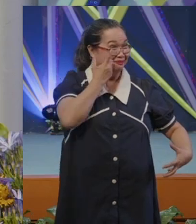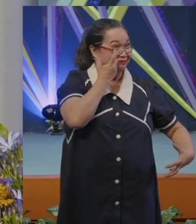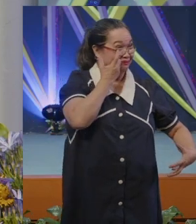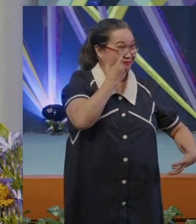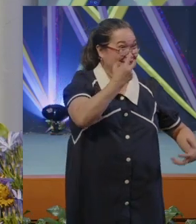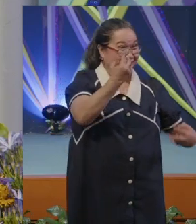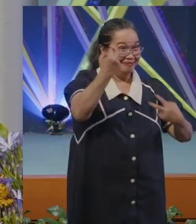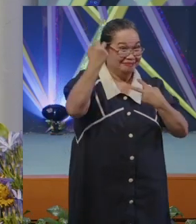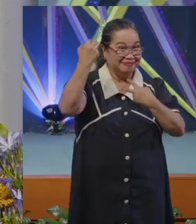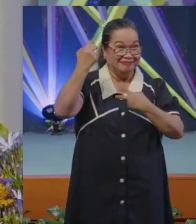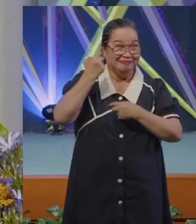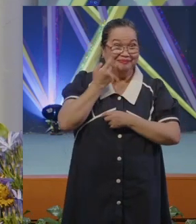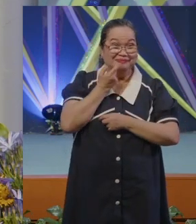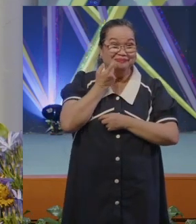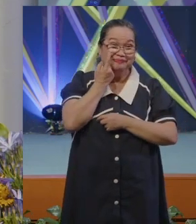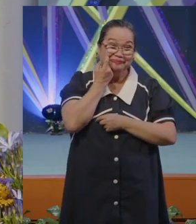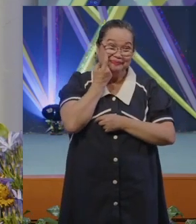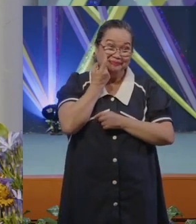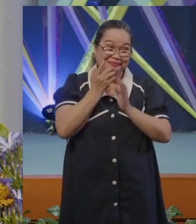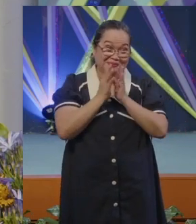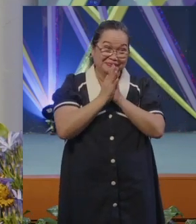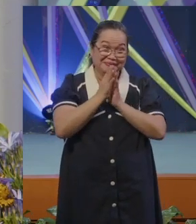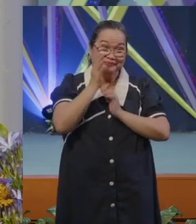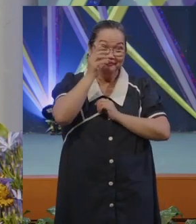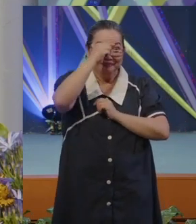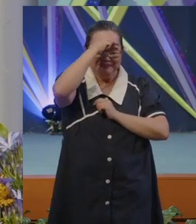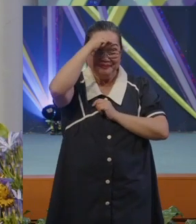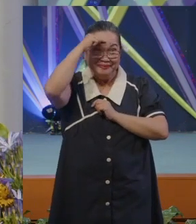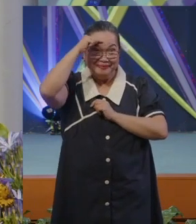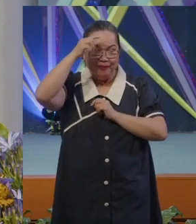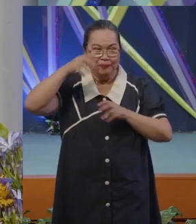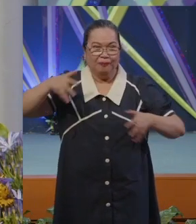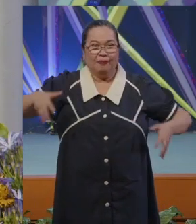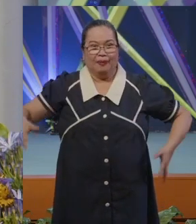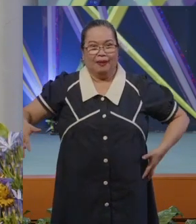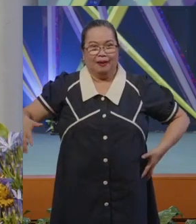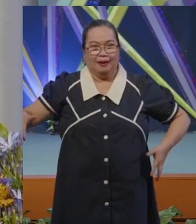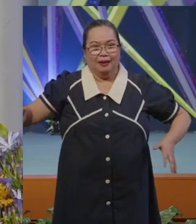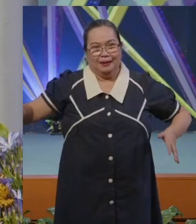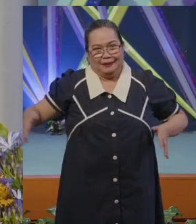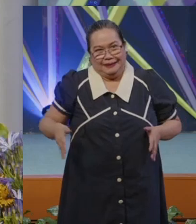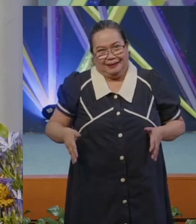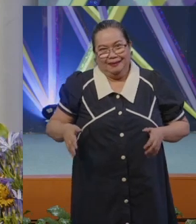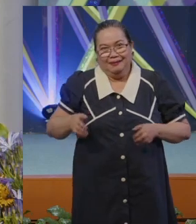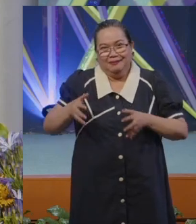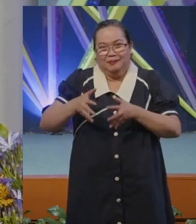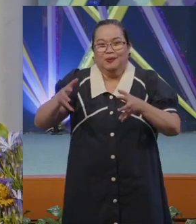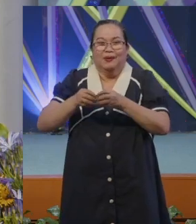Nakita nyo naman si Pastor MM, di ba? Mukha akong payat sa tabi niya.